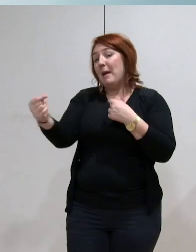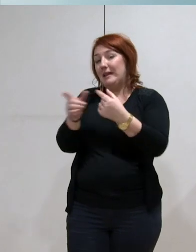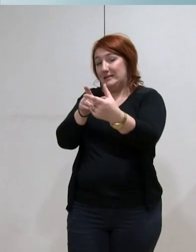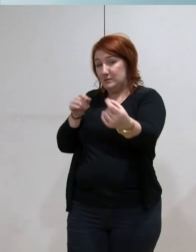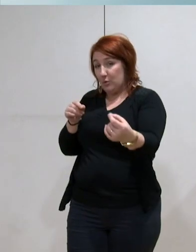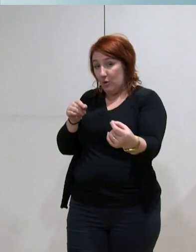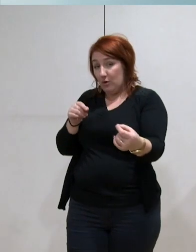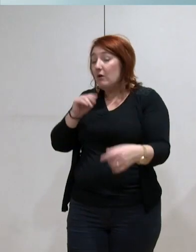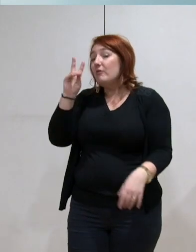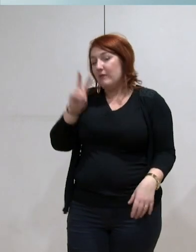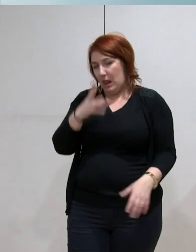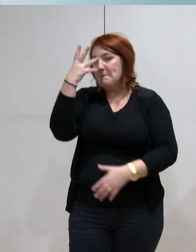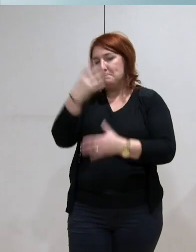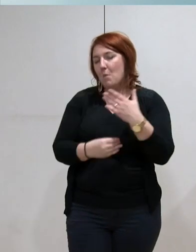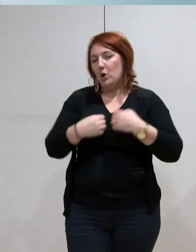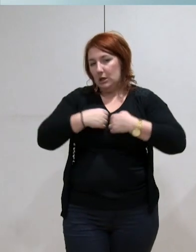transparence